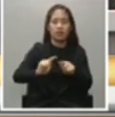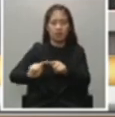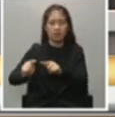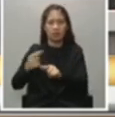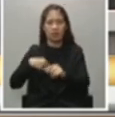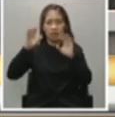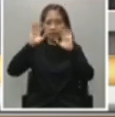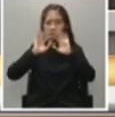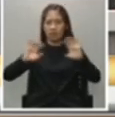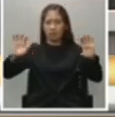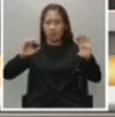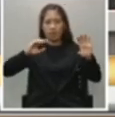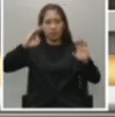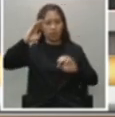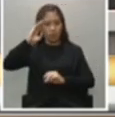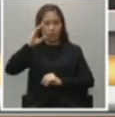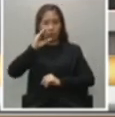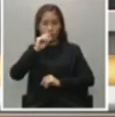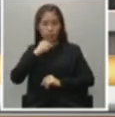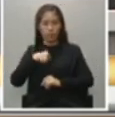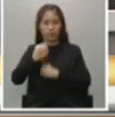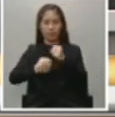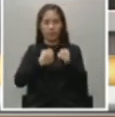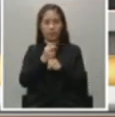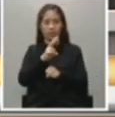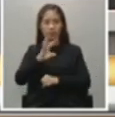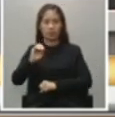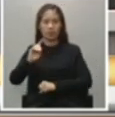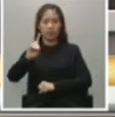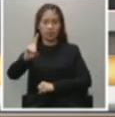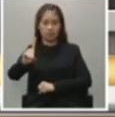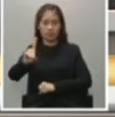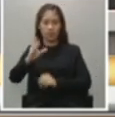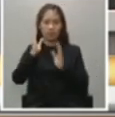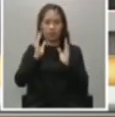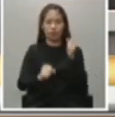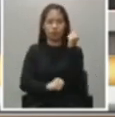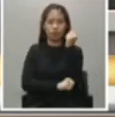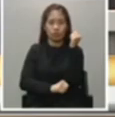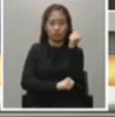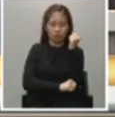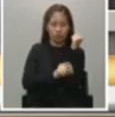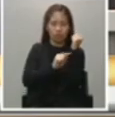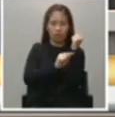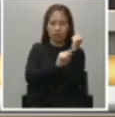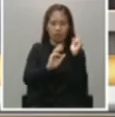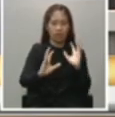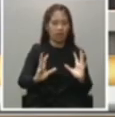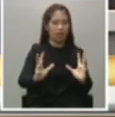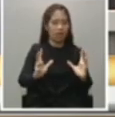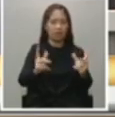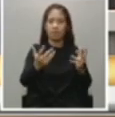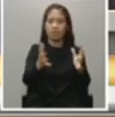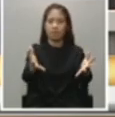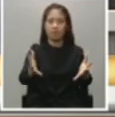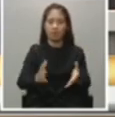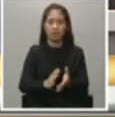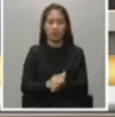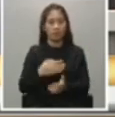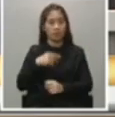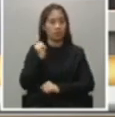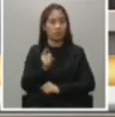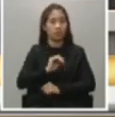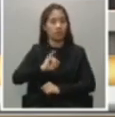รัฐบาลพลเอกประยุทธ์เคยบอกว่าภายในปี2561คนจนต้องหมดไปจากประเทศไทยซึ่งก็จริงอย่าง